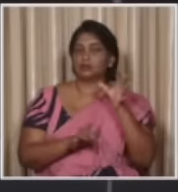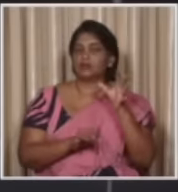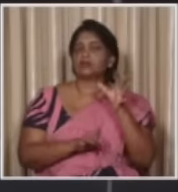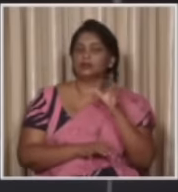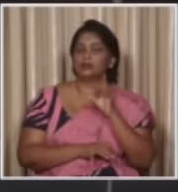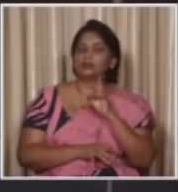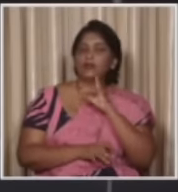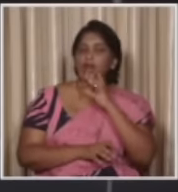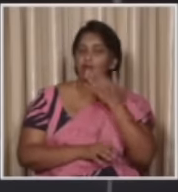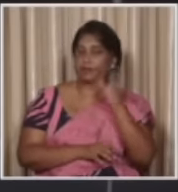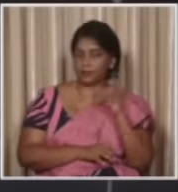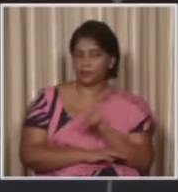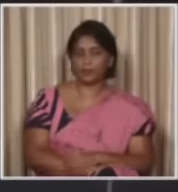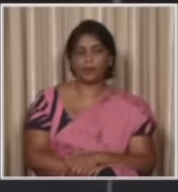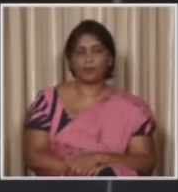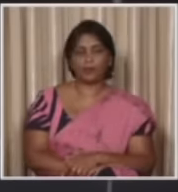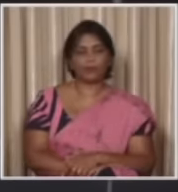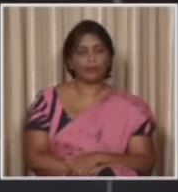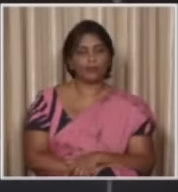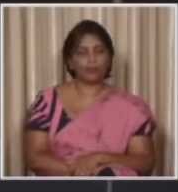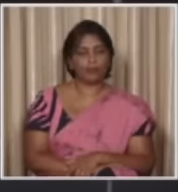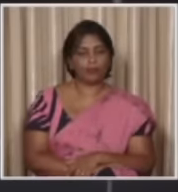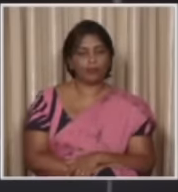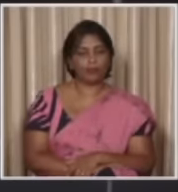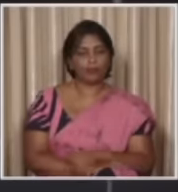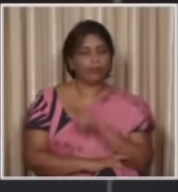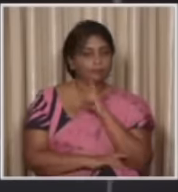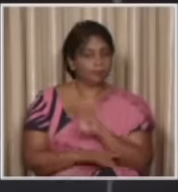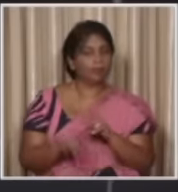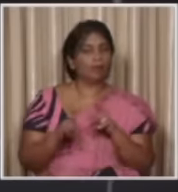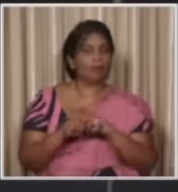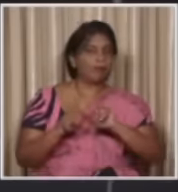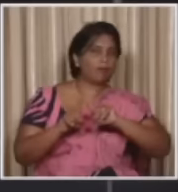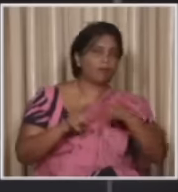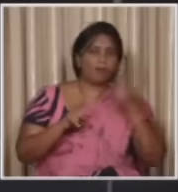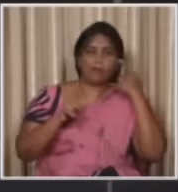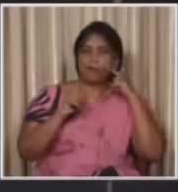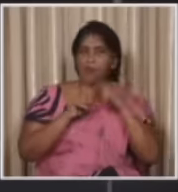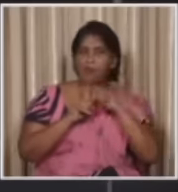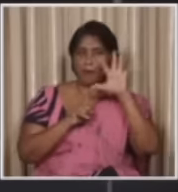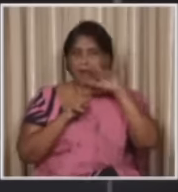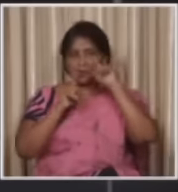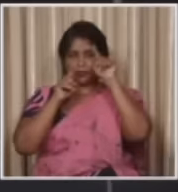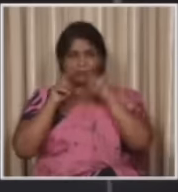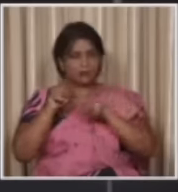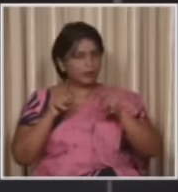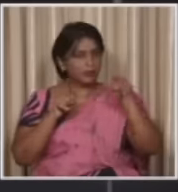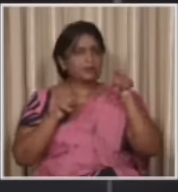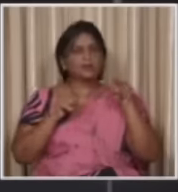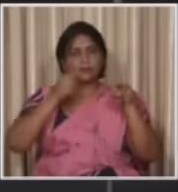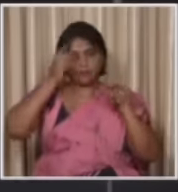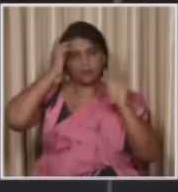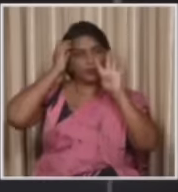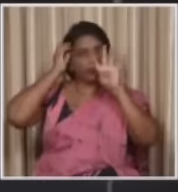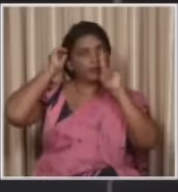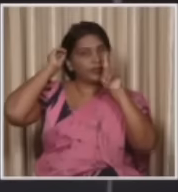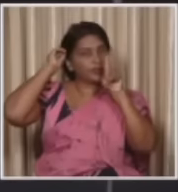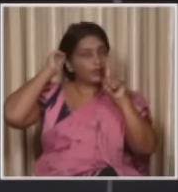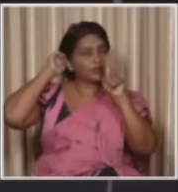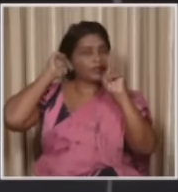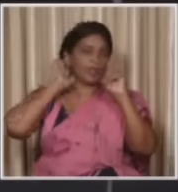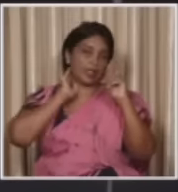යුත්තේ ඊළඟට අපි ගමු ඔය පරිච්ඡේදයේ තව කොහේ හරි පහ එකක් තියෙනවද කියලා හරි 41 ඈන්න